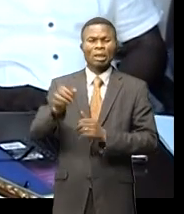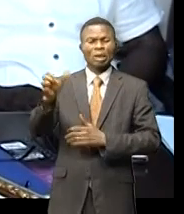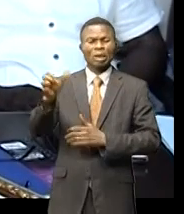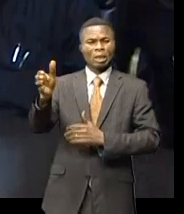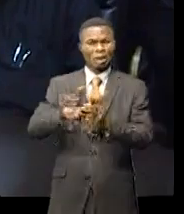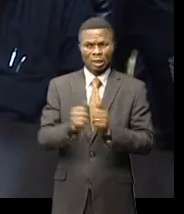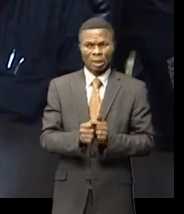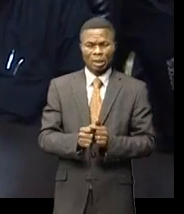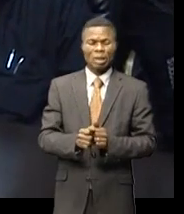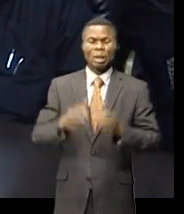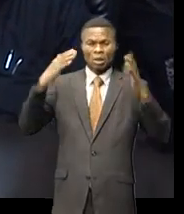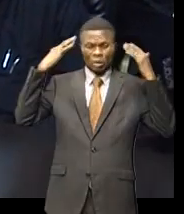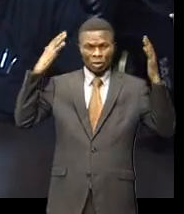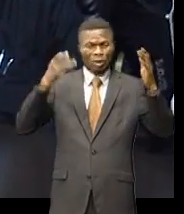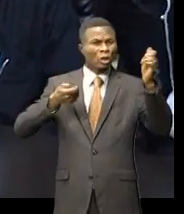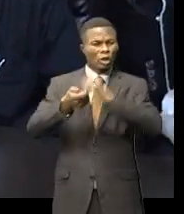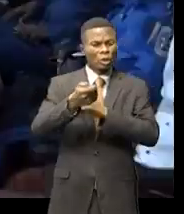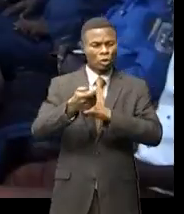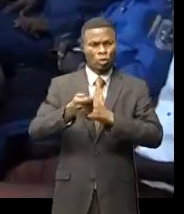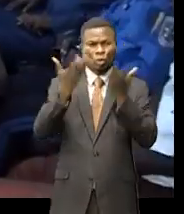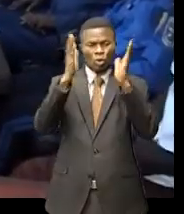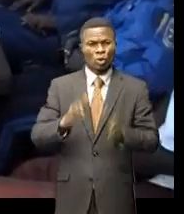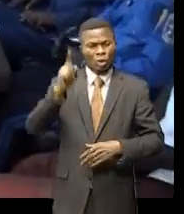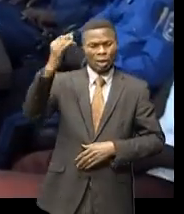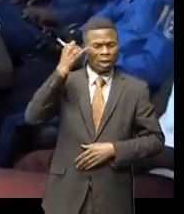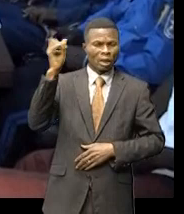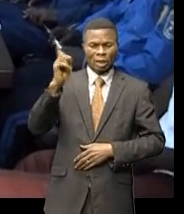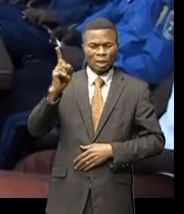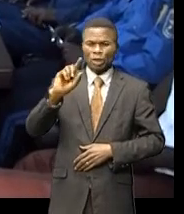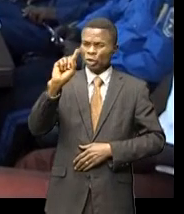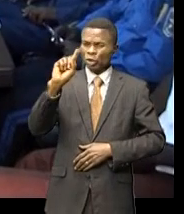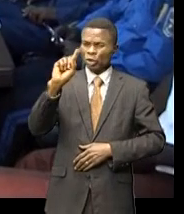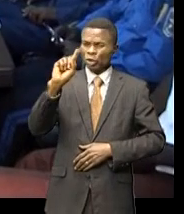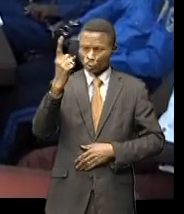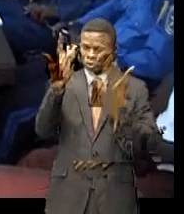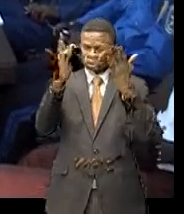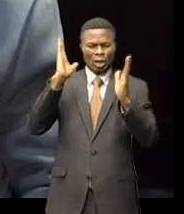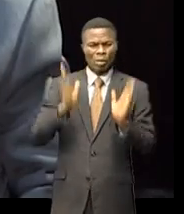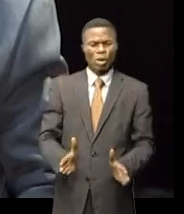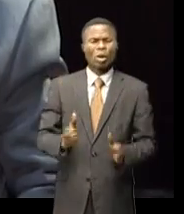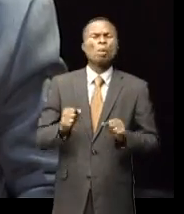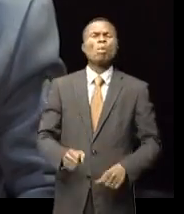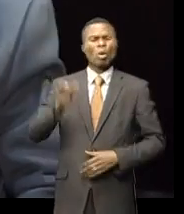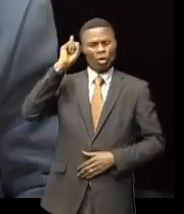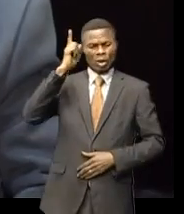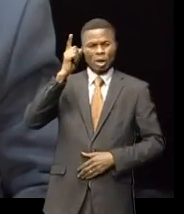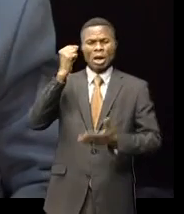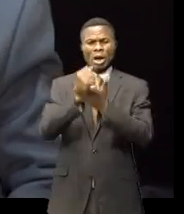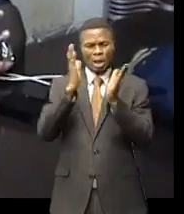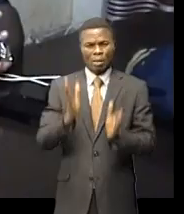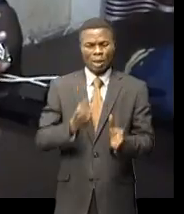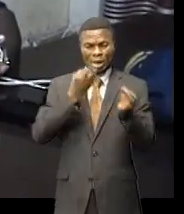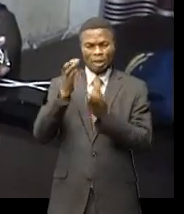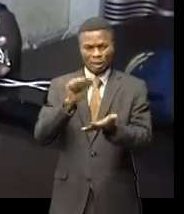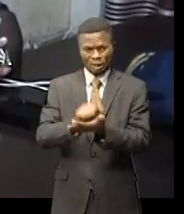pas eu de meurtre en Inde en dehors de celui du Congolais Joël, a précisé l'ambassadeur de l'Inde en poste à